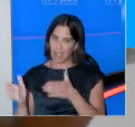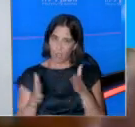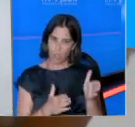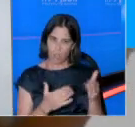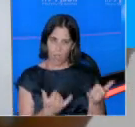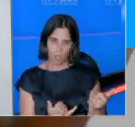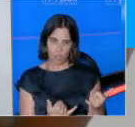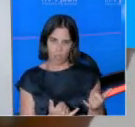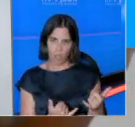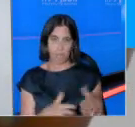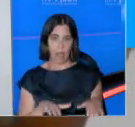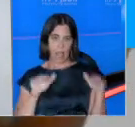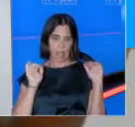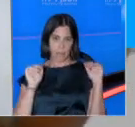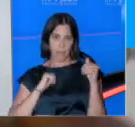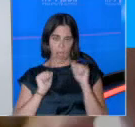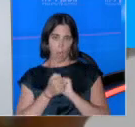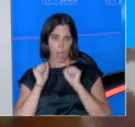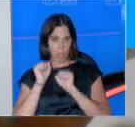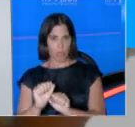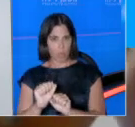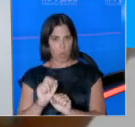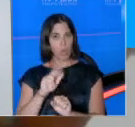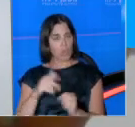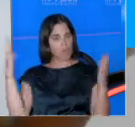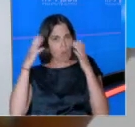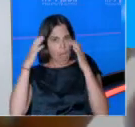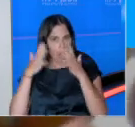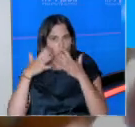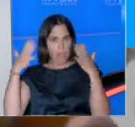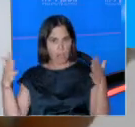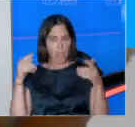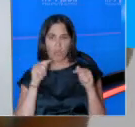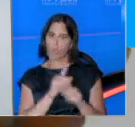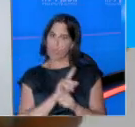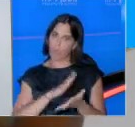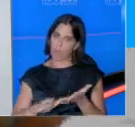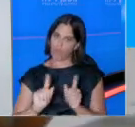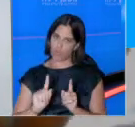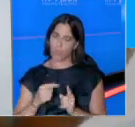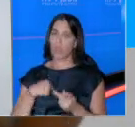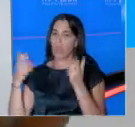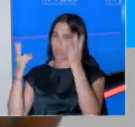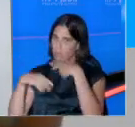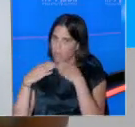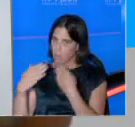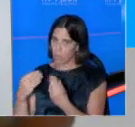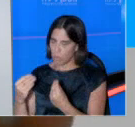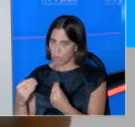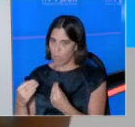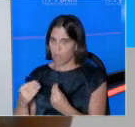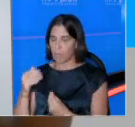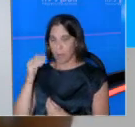עכשיו, למנע או לתמוך, יש פה לחץ כן. עדיר עליהם, זה לא פשוט. אני מבין. תודה רבה לך, לידה